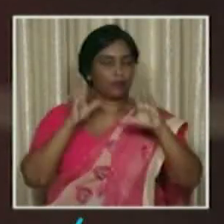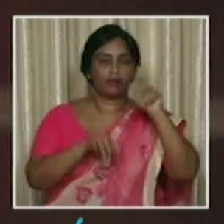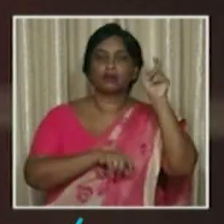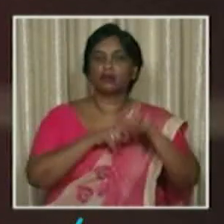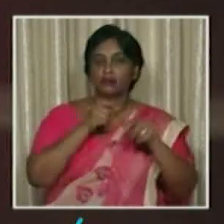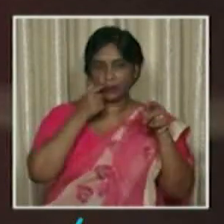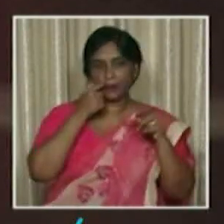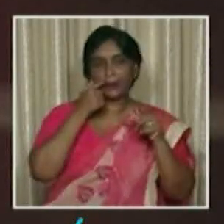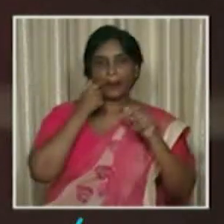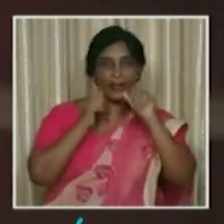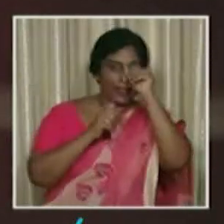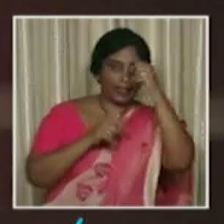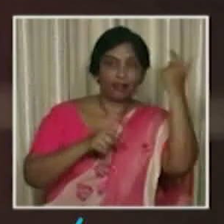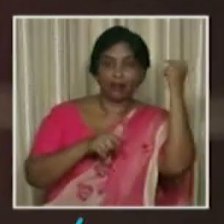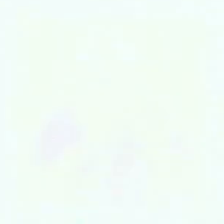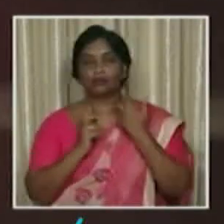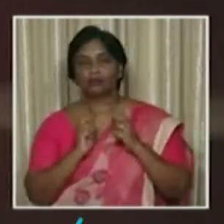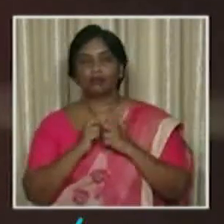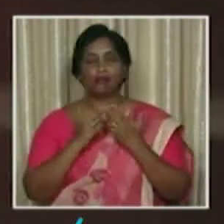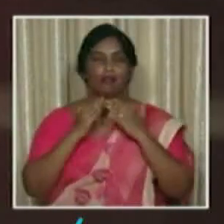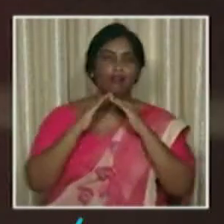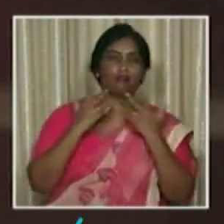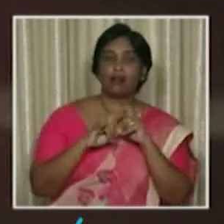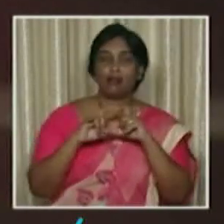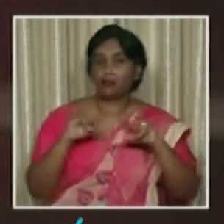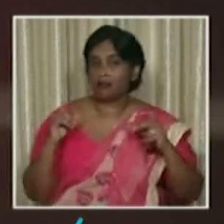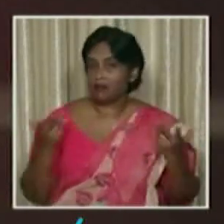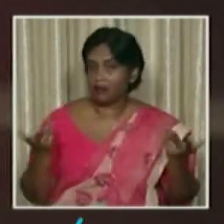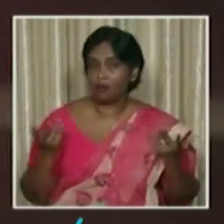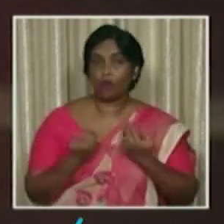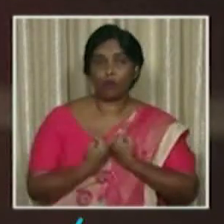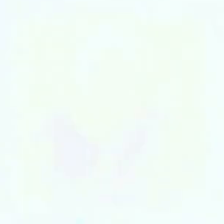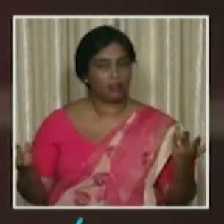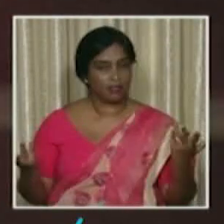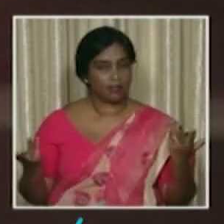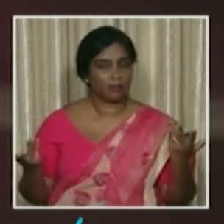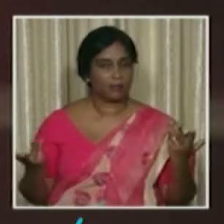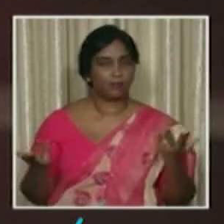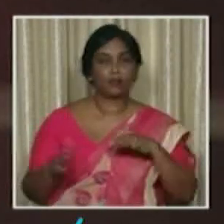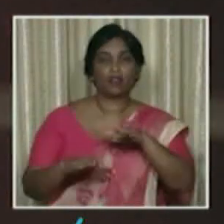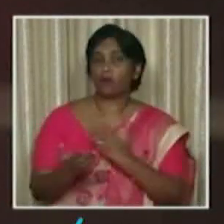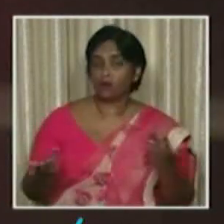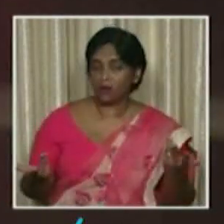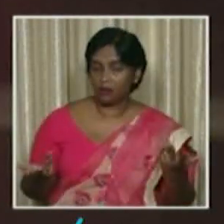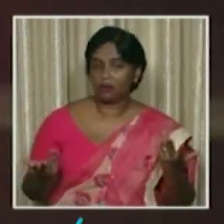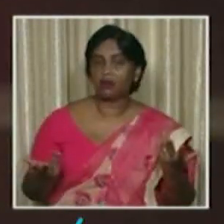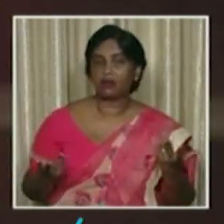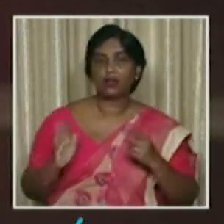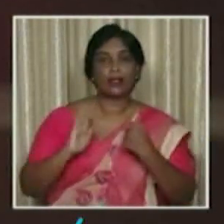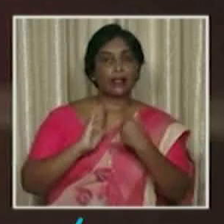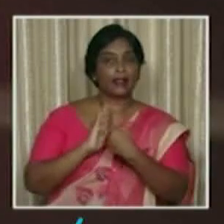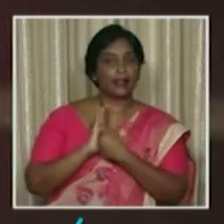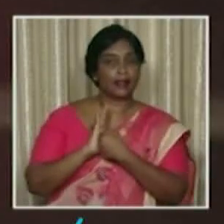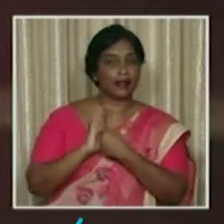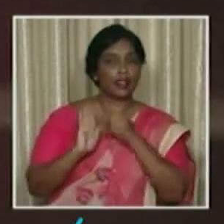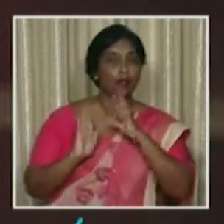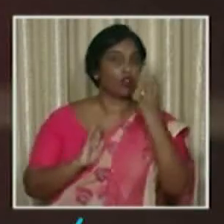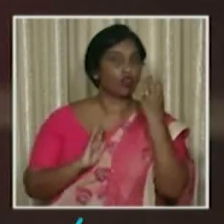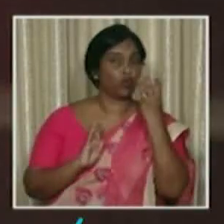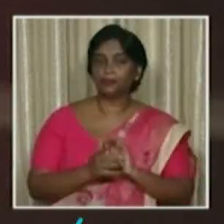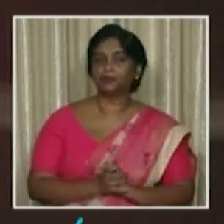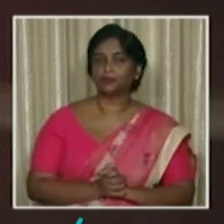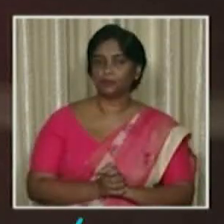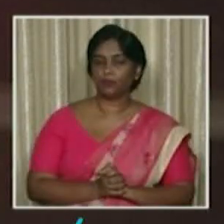හිටියා. ඉන්දියාවෙන් ඉඳලා ආවිල සරණාගතිය විදියට හැඳුනුම්පතක් නැහැ. උපැන්න සාතිකයක් නැහැ. ඔප්පුවක් හොයාගන්න බෑ. නැගෙනහිර හිටියා 3000කට